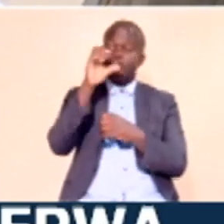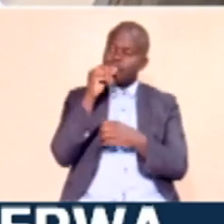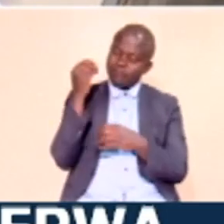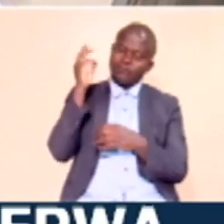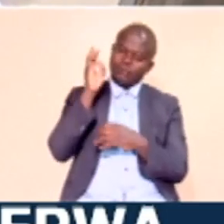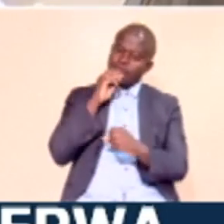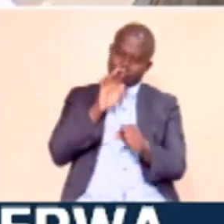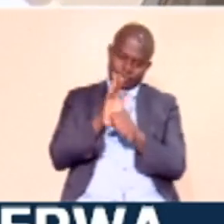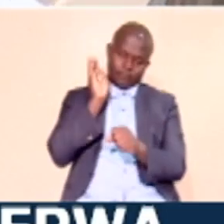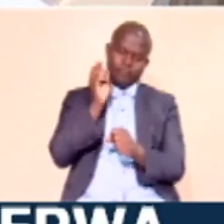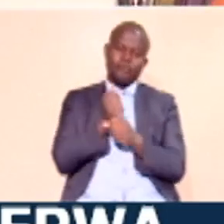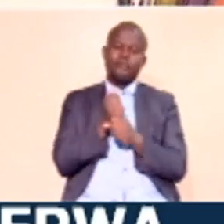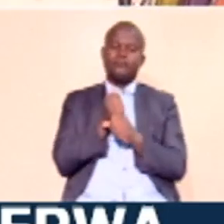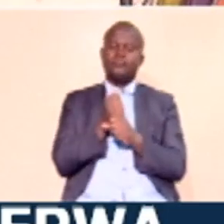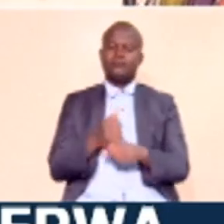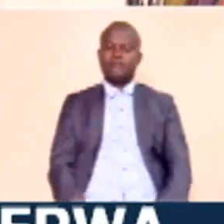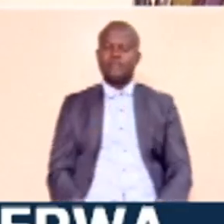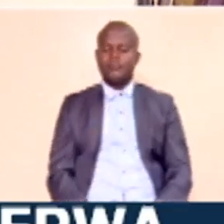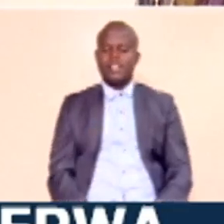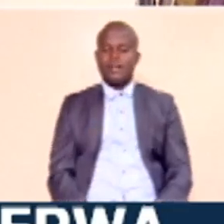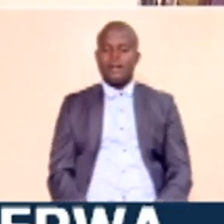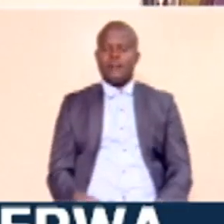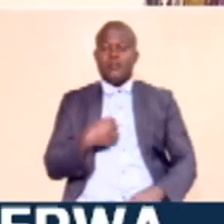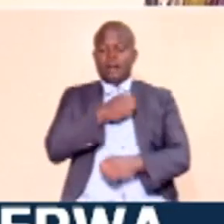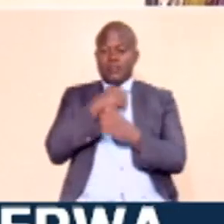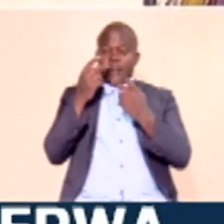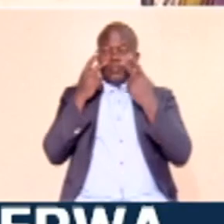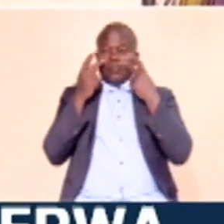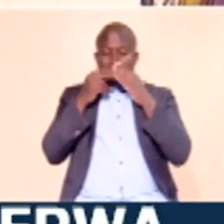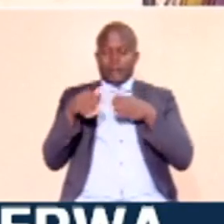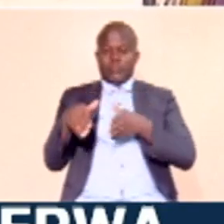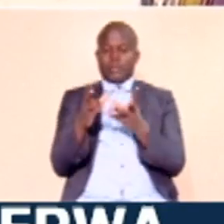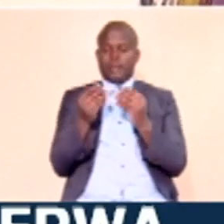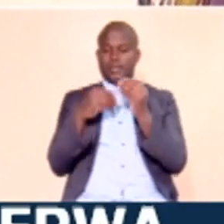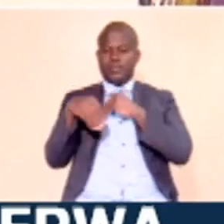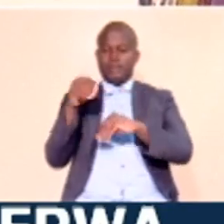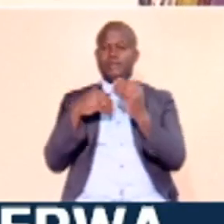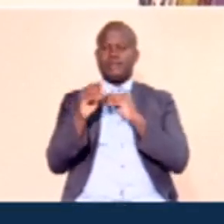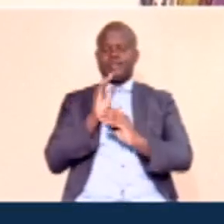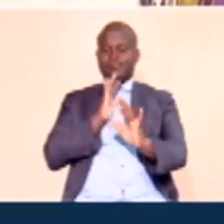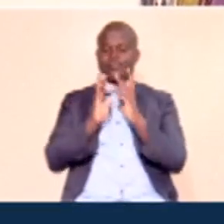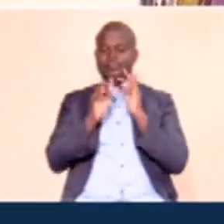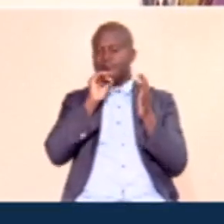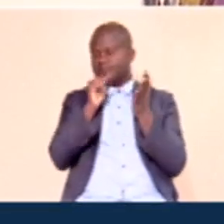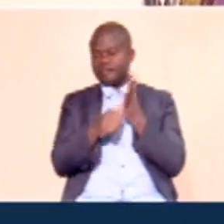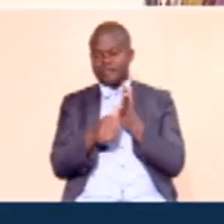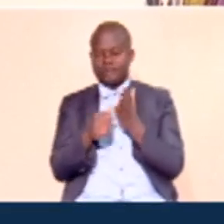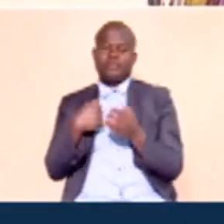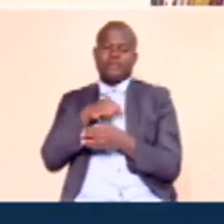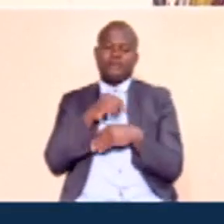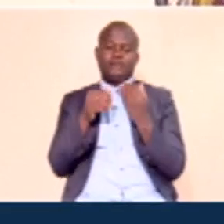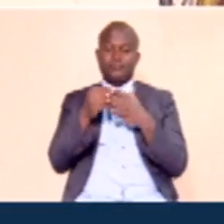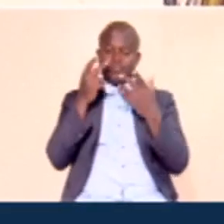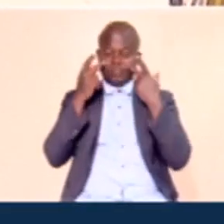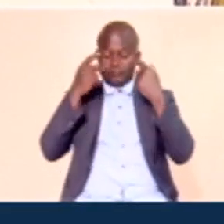bakabihigura, byaba byiza. Twabonye imihanda yoroshye ubucuruzi, turagendana n'abaturanyi bacu nta kibazo.